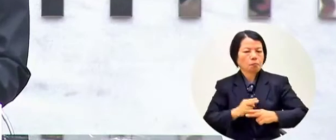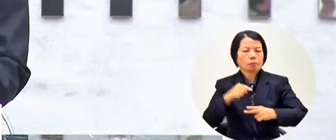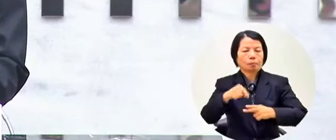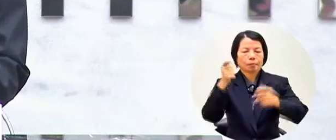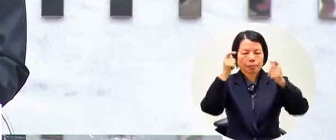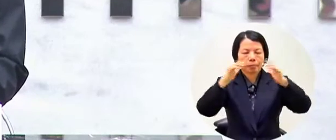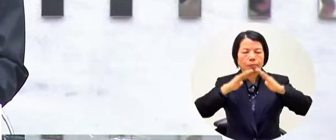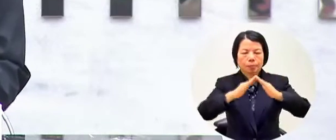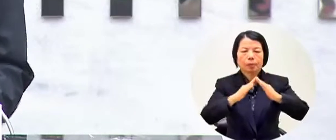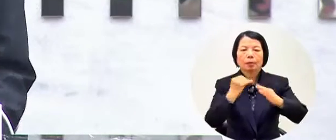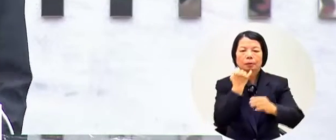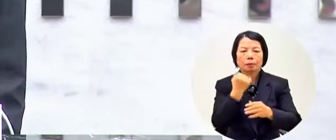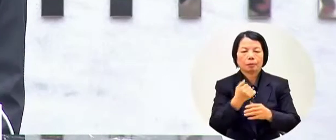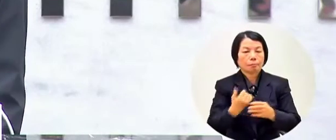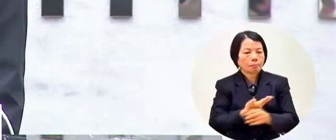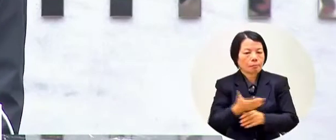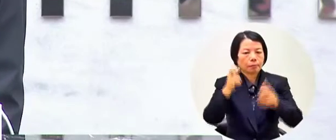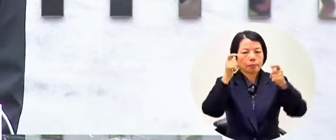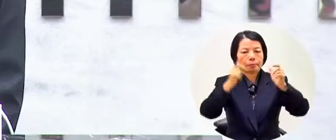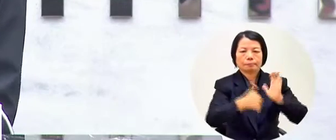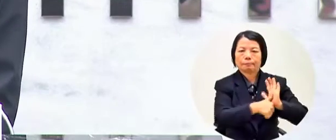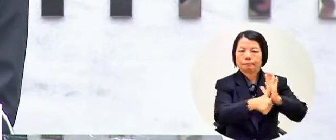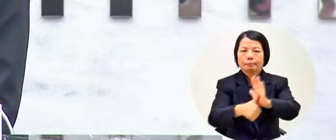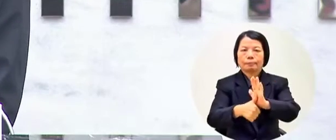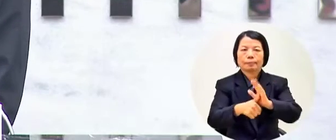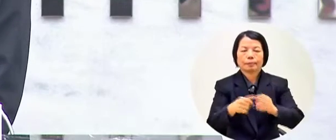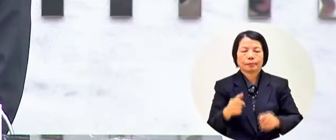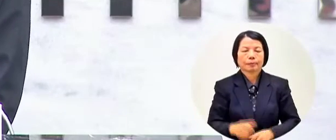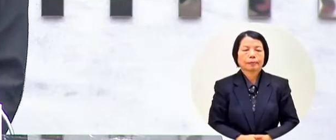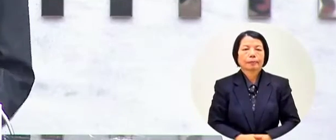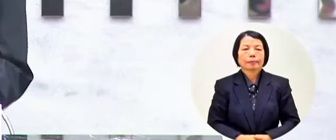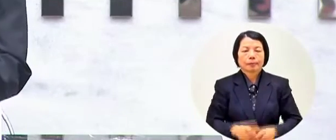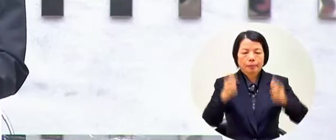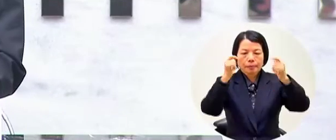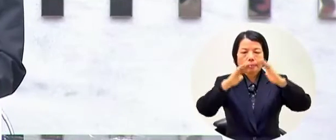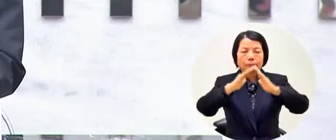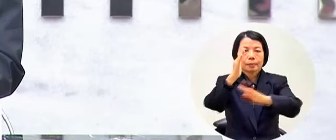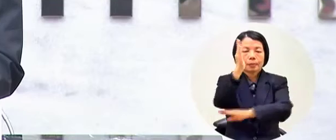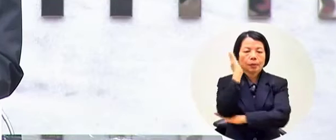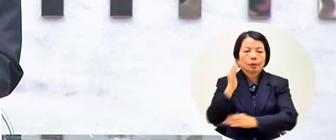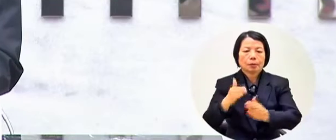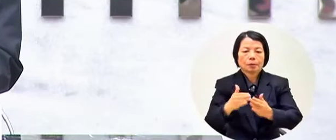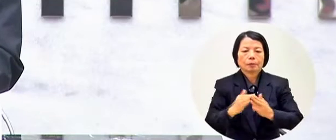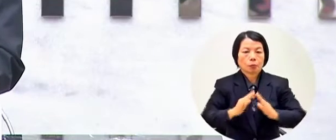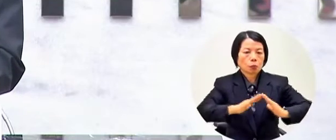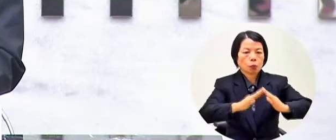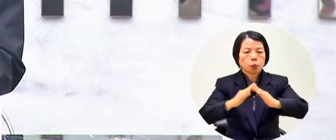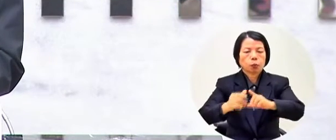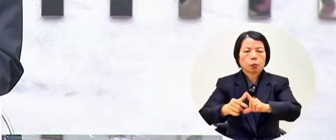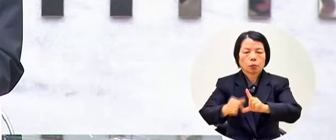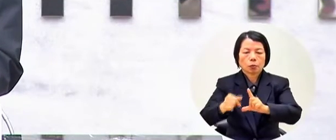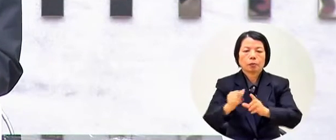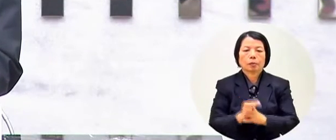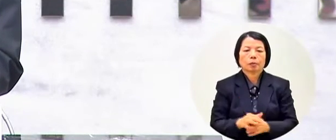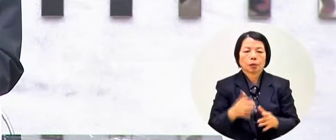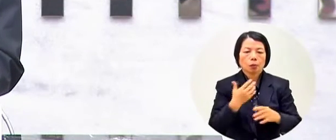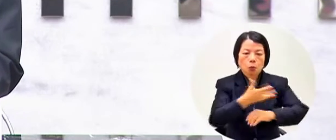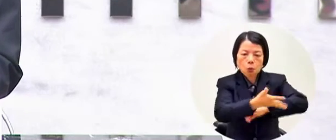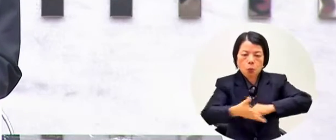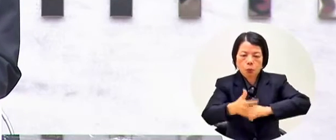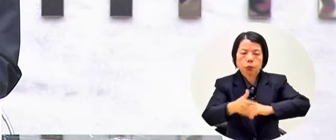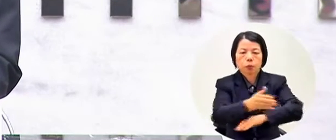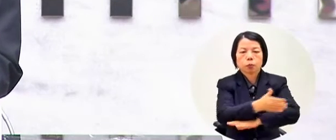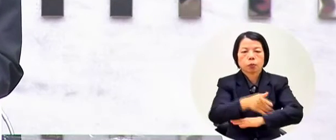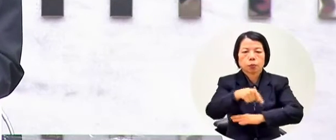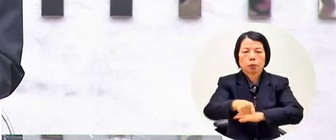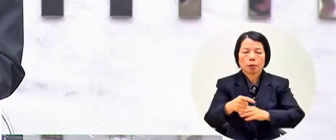城市的能见度。市政府另外将打造以都会区为中心，结合沿海的渔村、北高